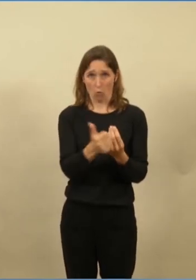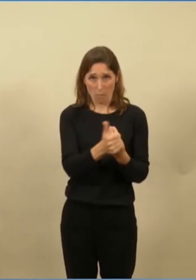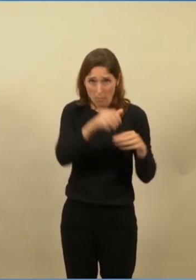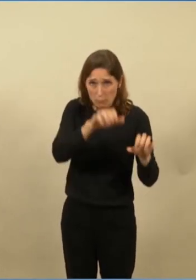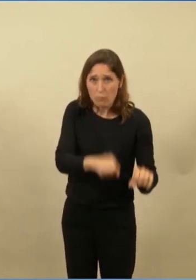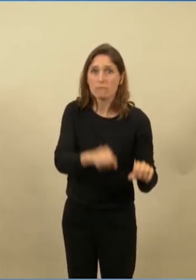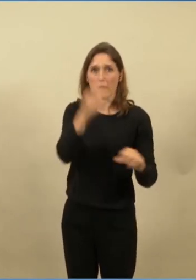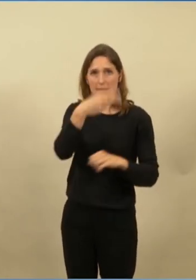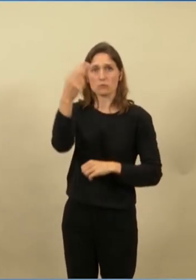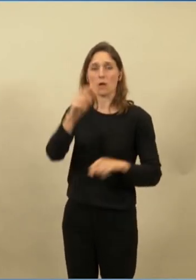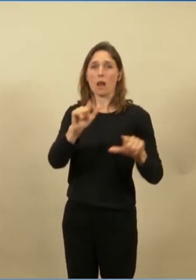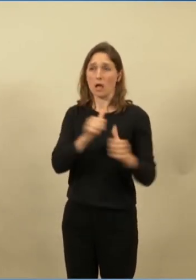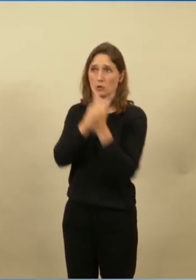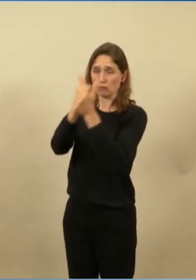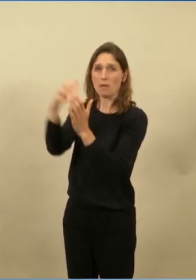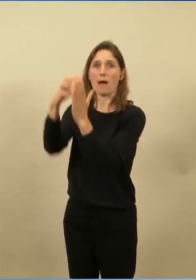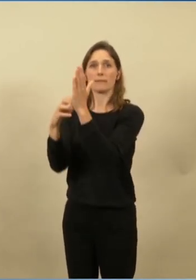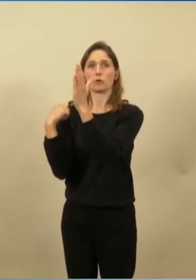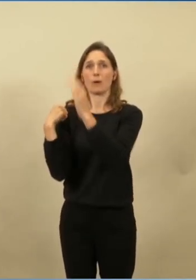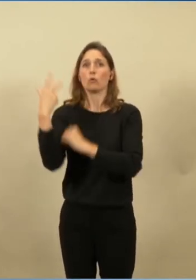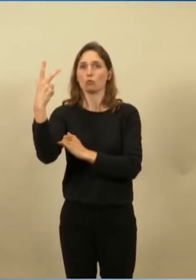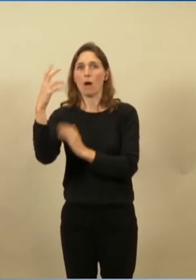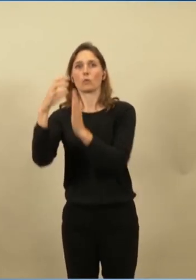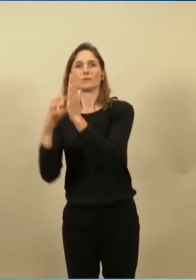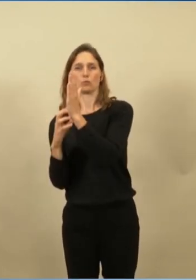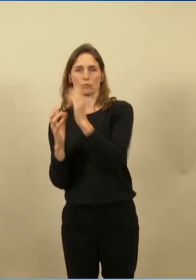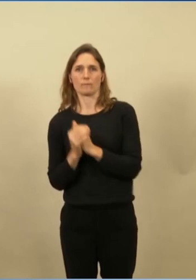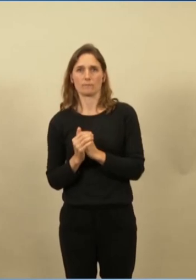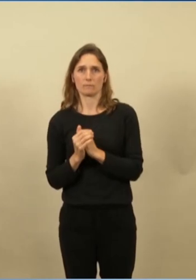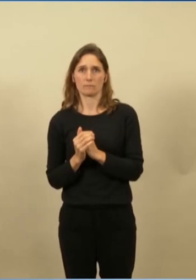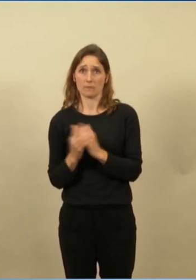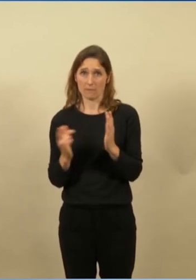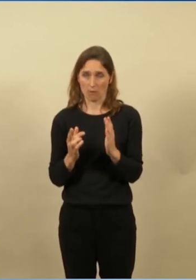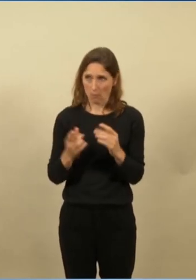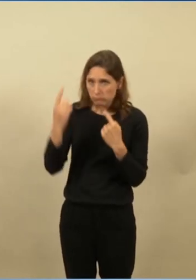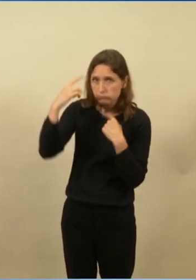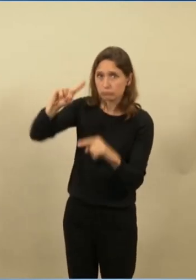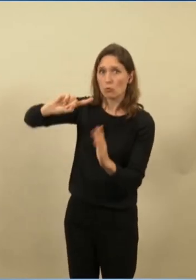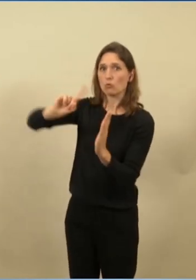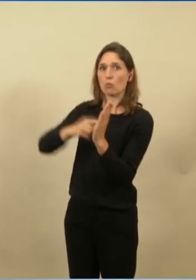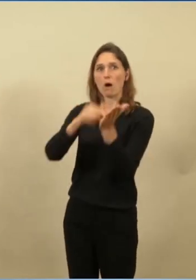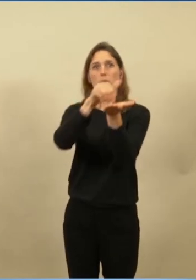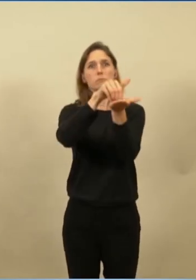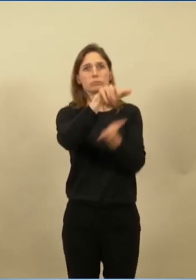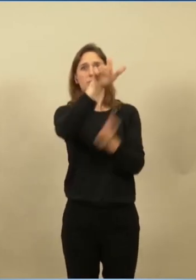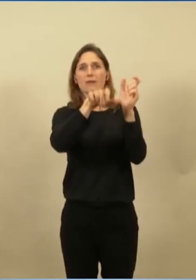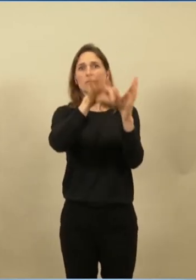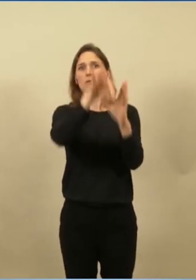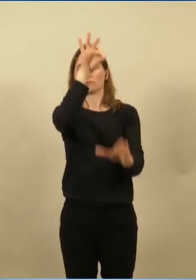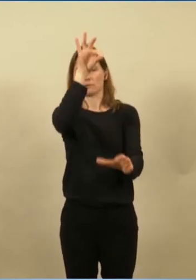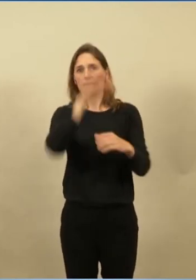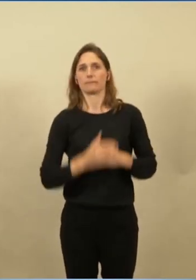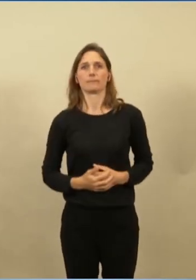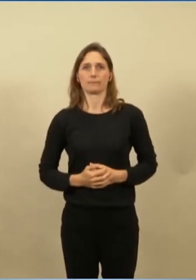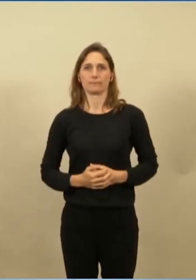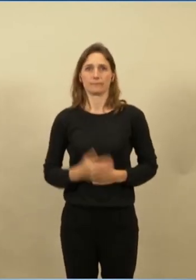au sens de l'article 3 de la Constitution le droit révoqué donc les représentants qu'il a élu je vous remercie